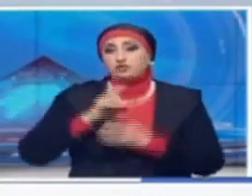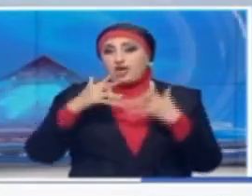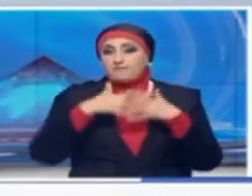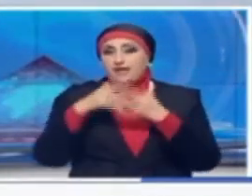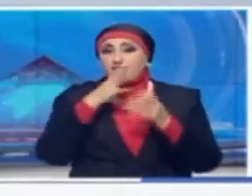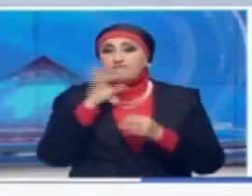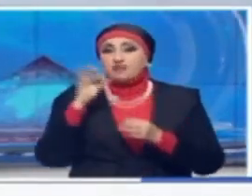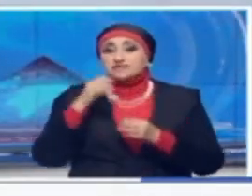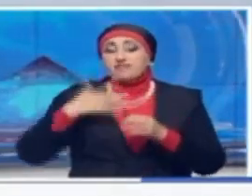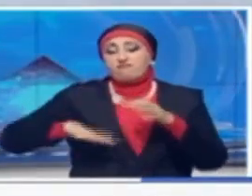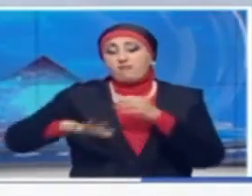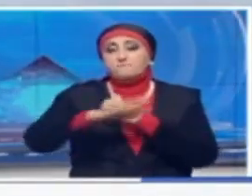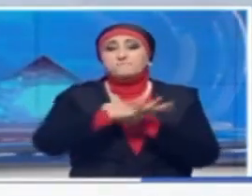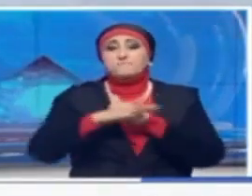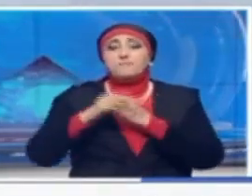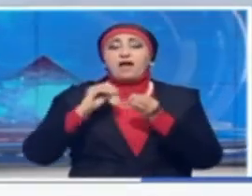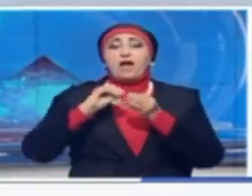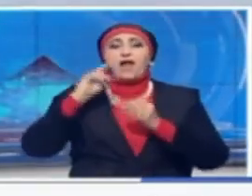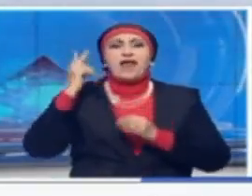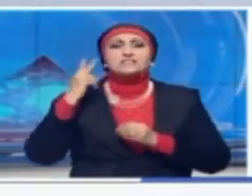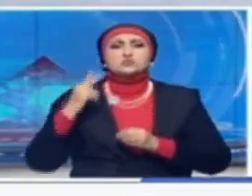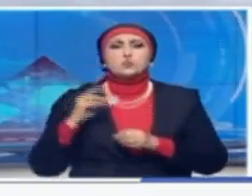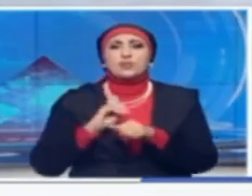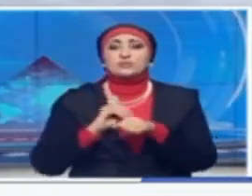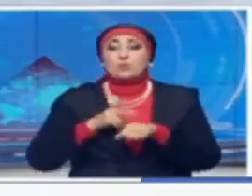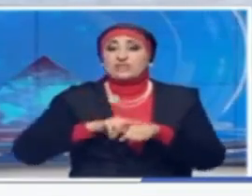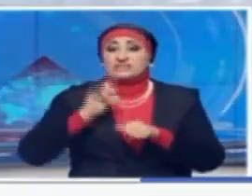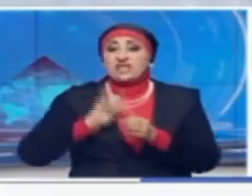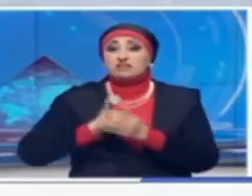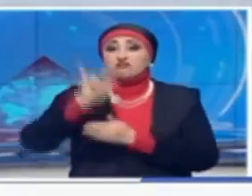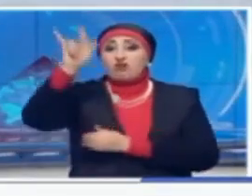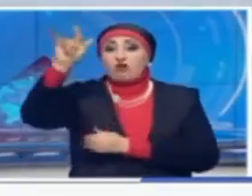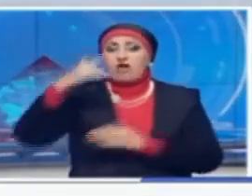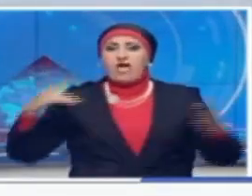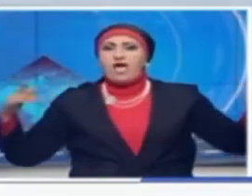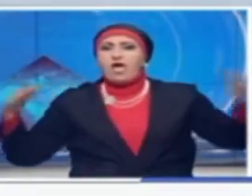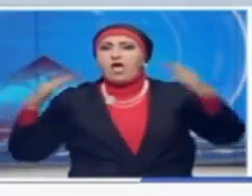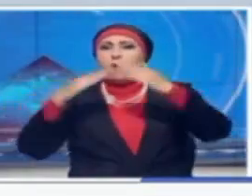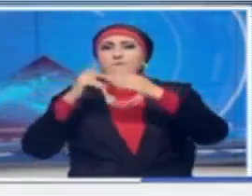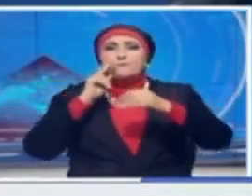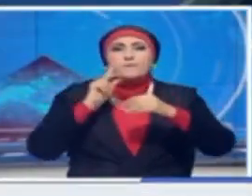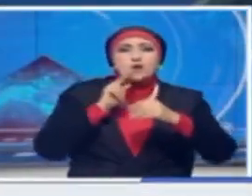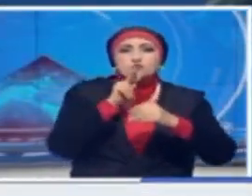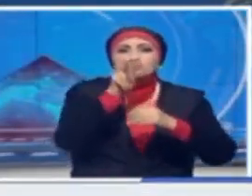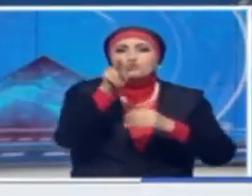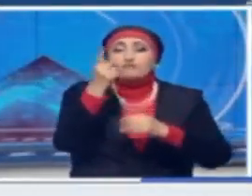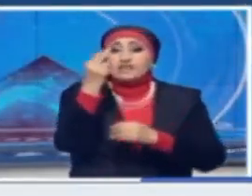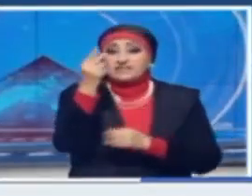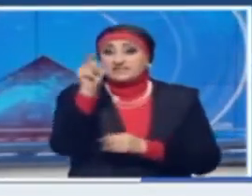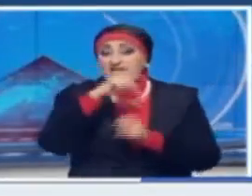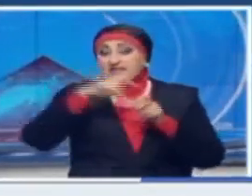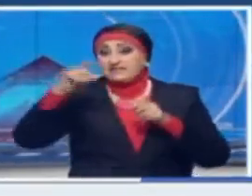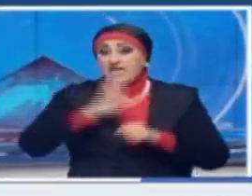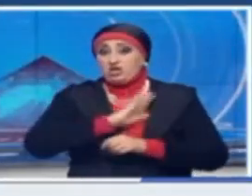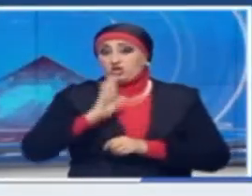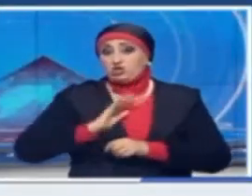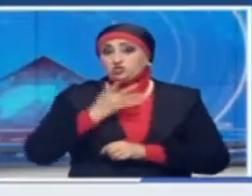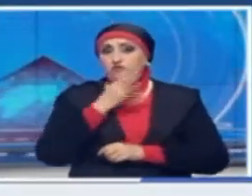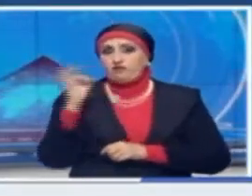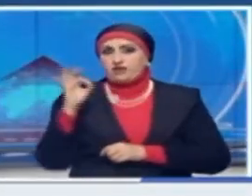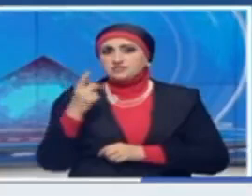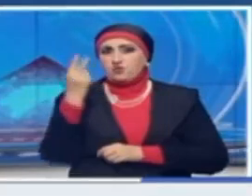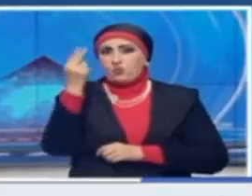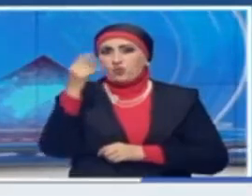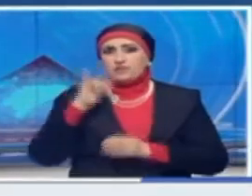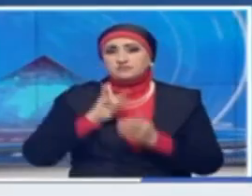أمريكية وفرنسية في البحر الأسود، وشملت مجموعة الطائرات التي تم اعتراضها طائرتين مقاتلتين